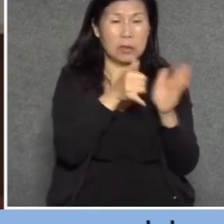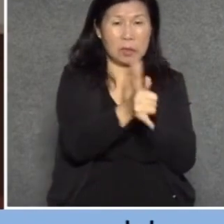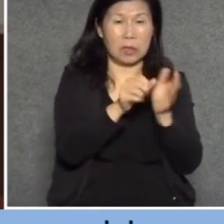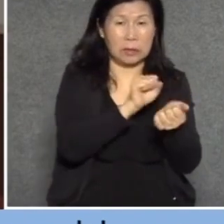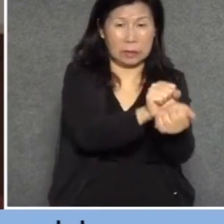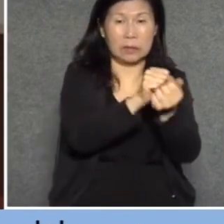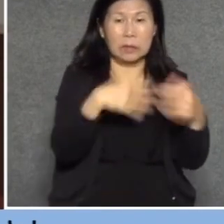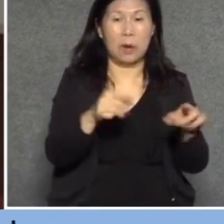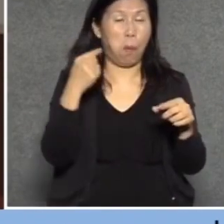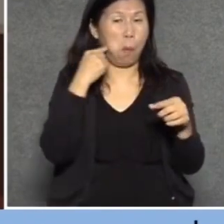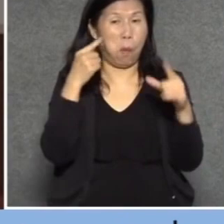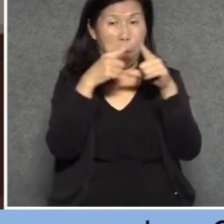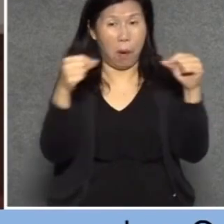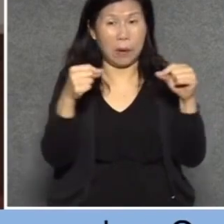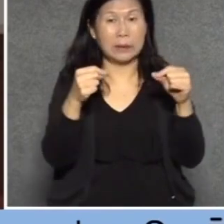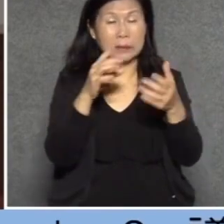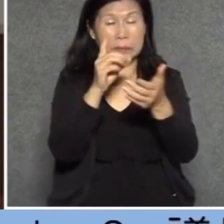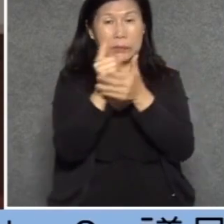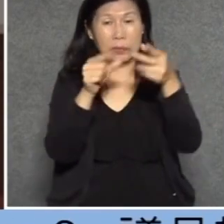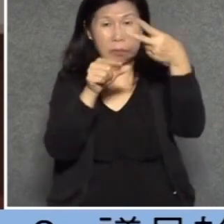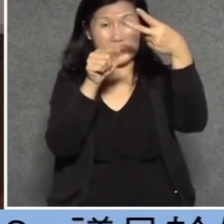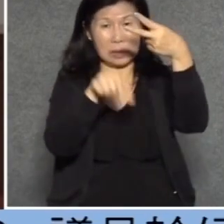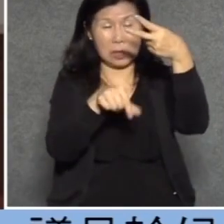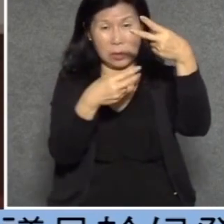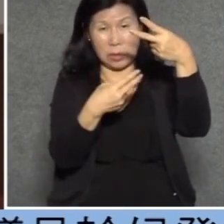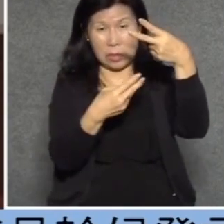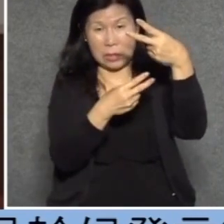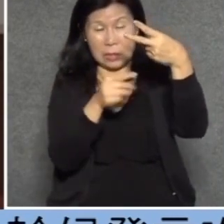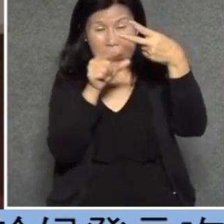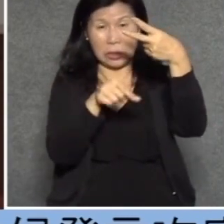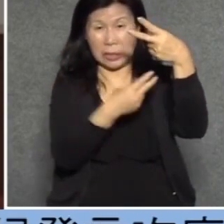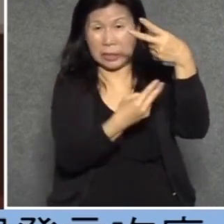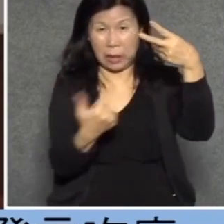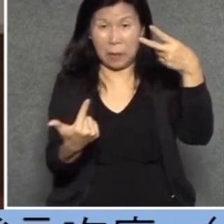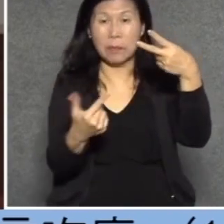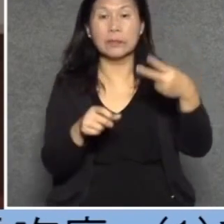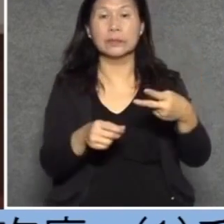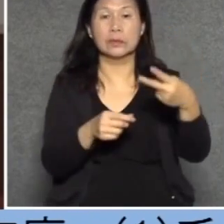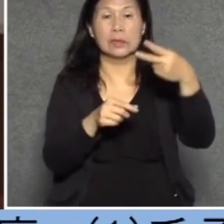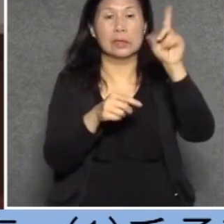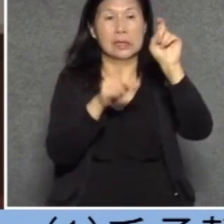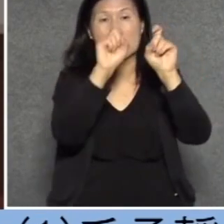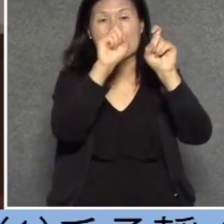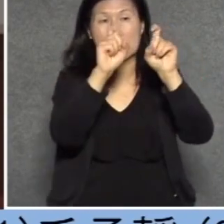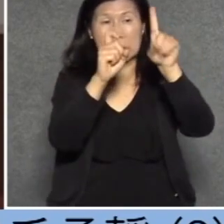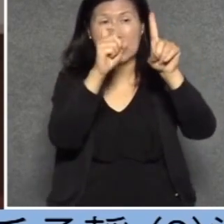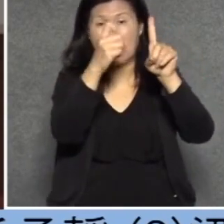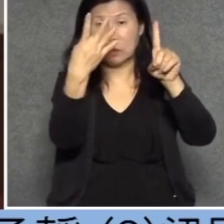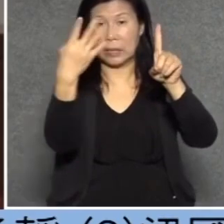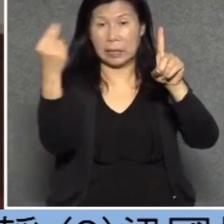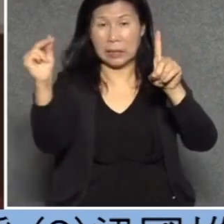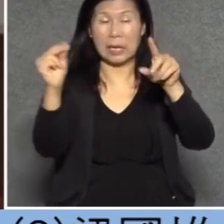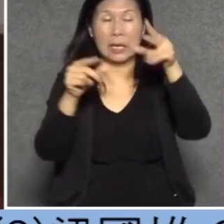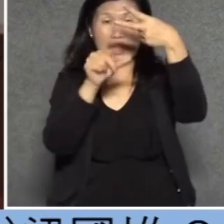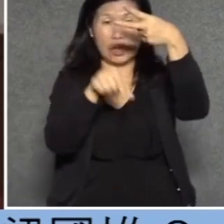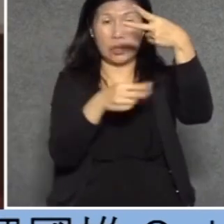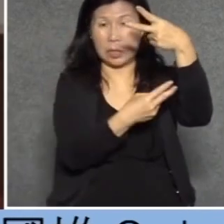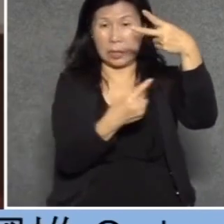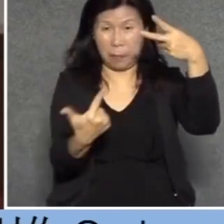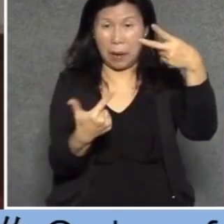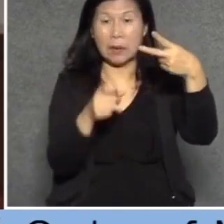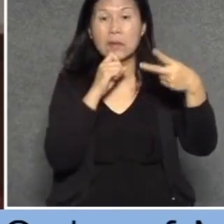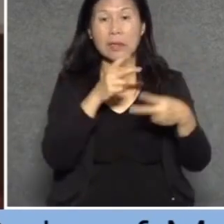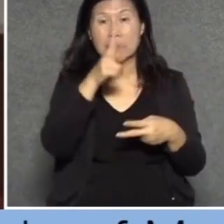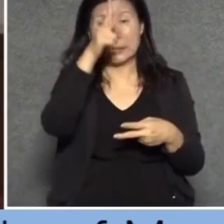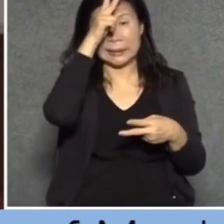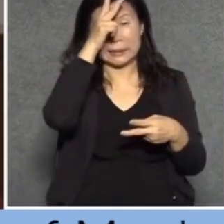台灣現在每年228，大家都知道主席，1947年的228事件，喂，政府已經所謂